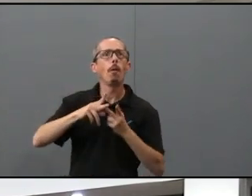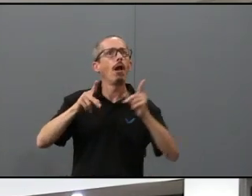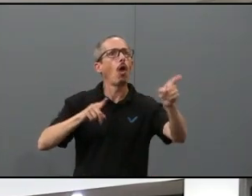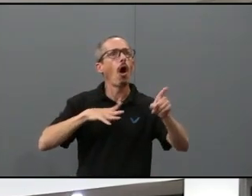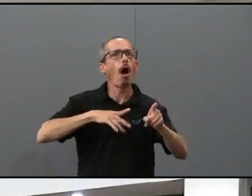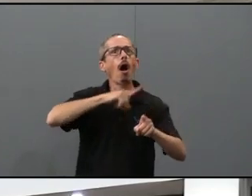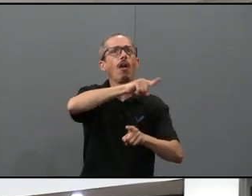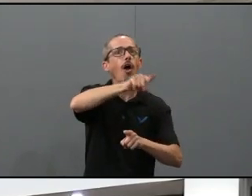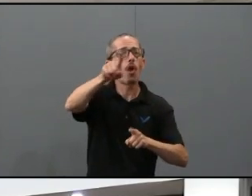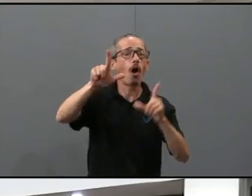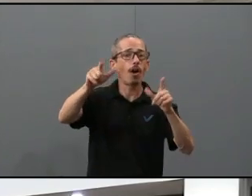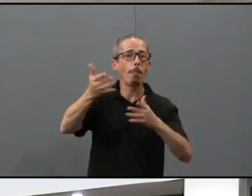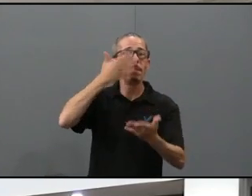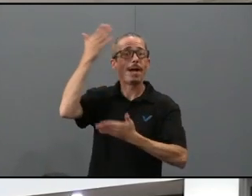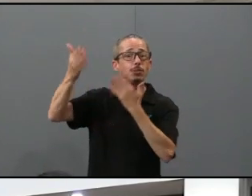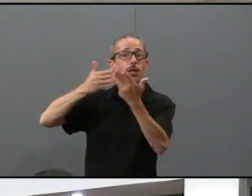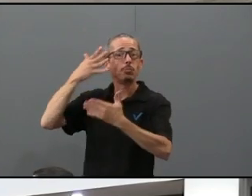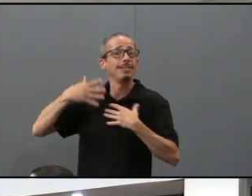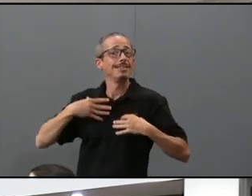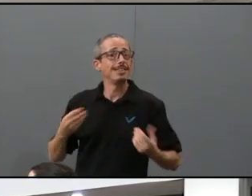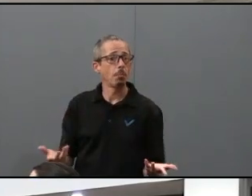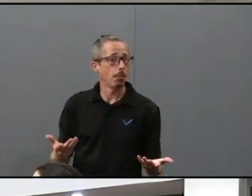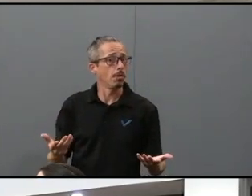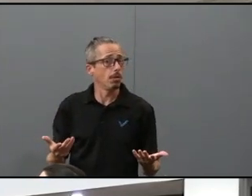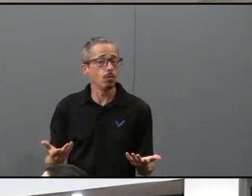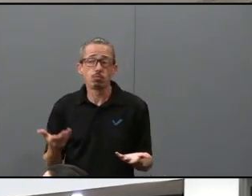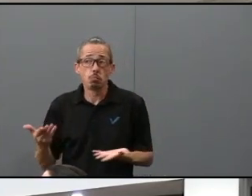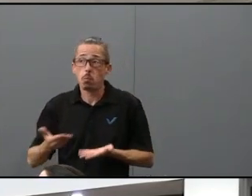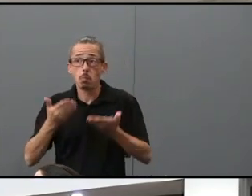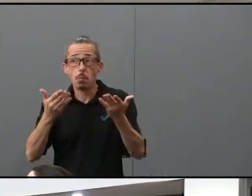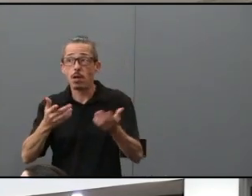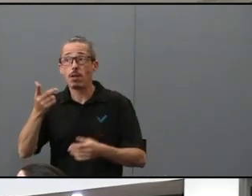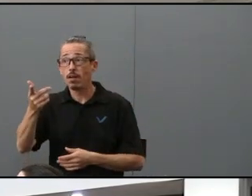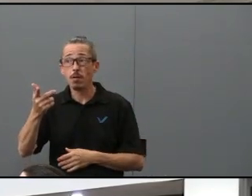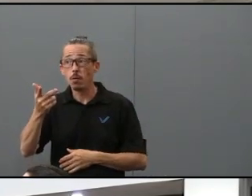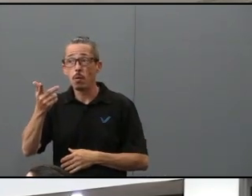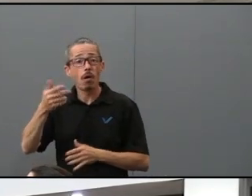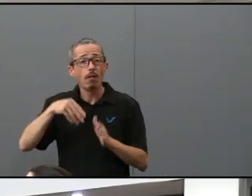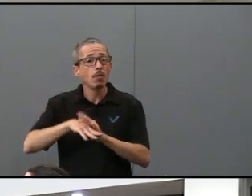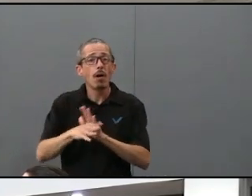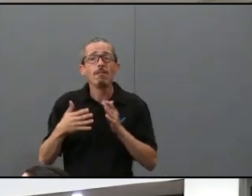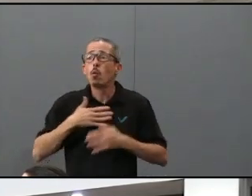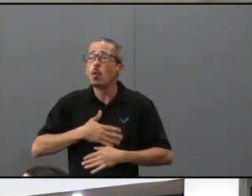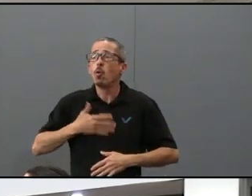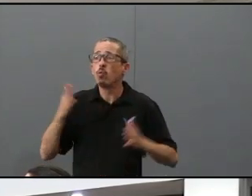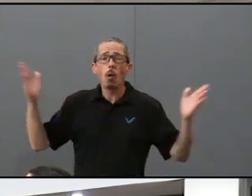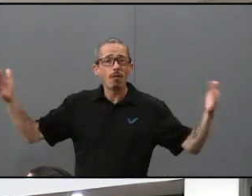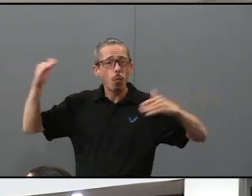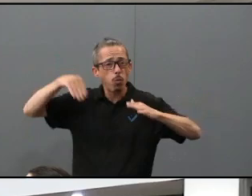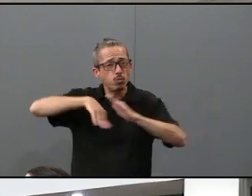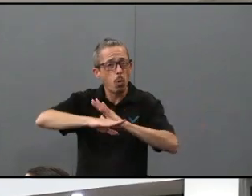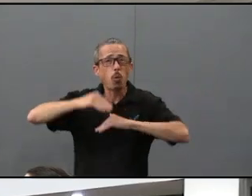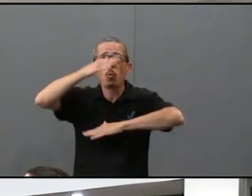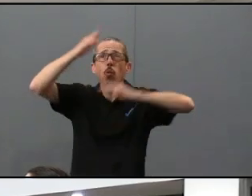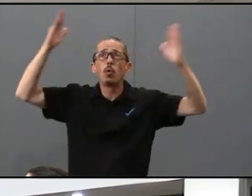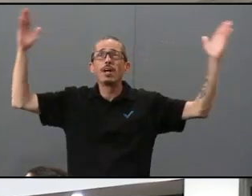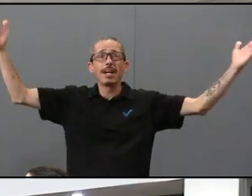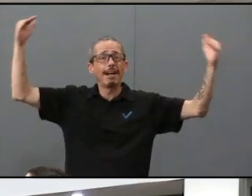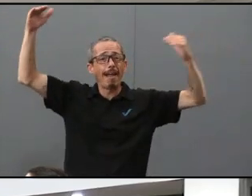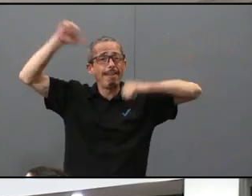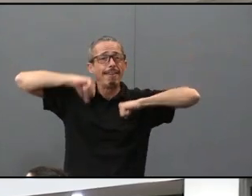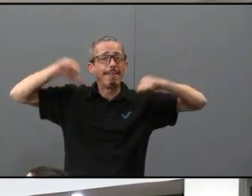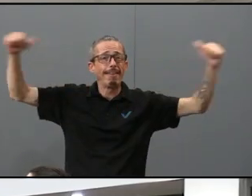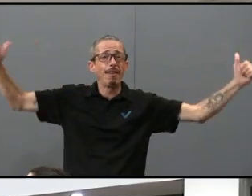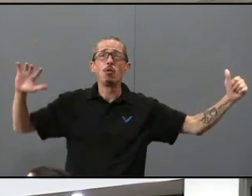que ça existait alors puis moi je me dis je crois c'est au sous-sol de la ville quelque part dans les loisirs il y a une grosse une grosse carte justement qui